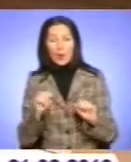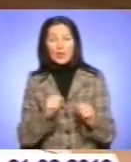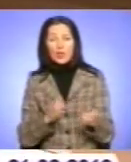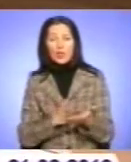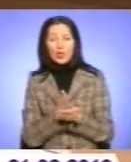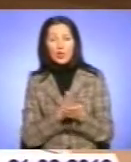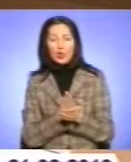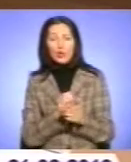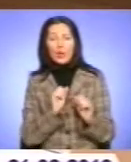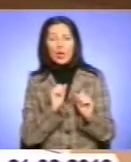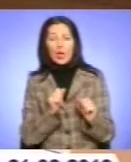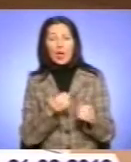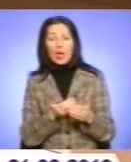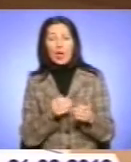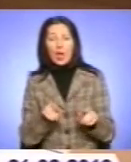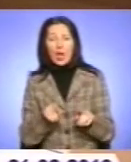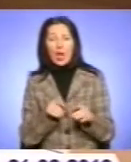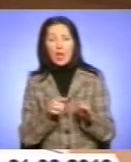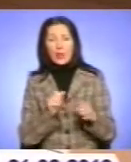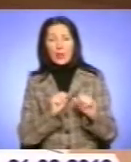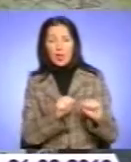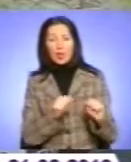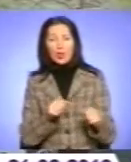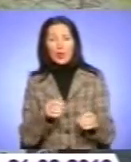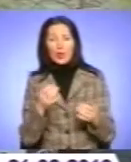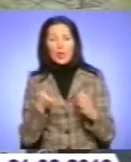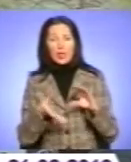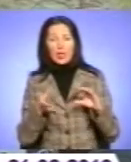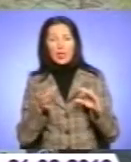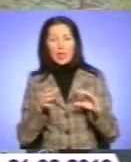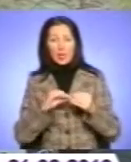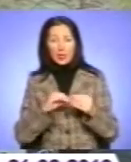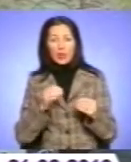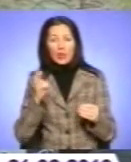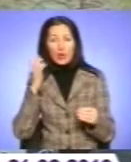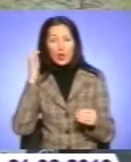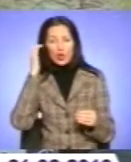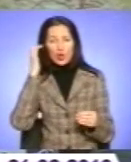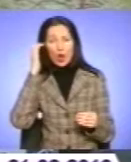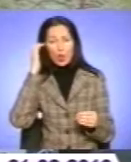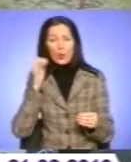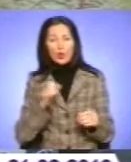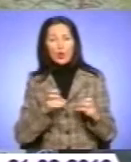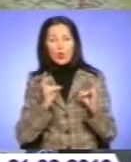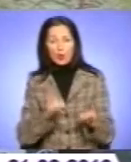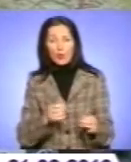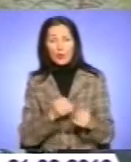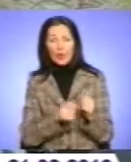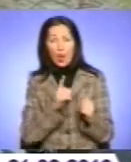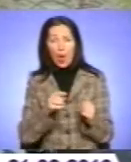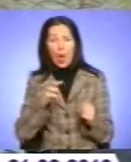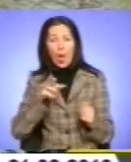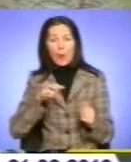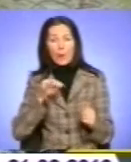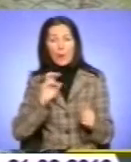наслідків Чорнобильської катастрофи Василь Майка. Кожен повинен відпрацювати по своєму напрямку, як служба, свої